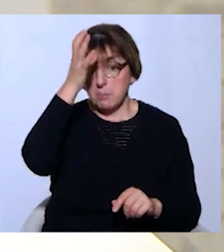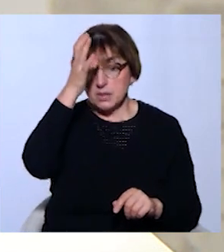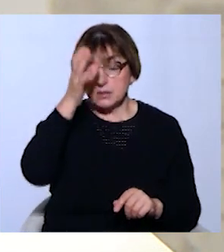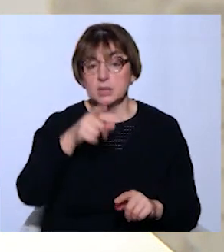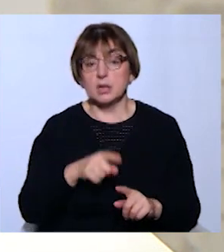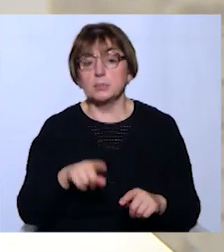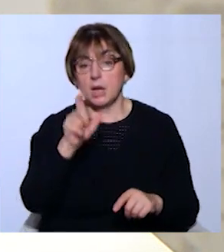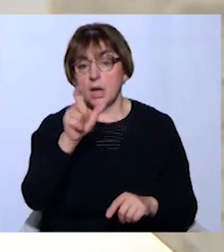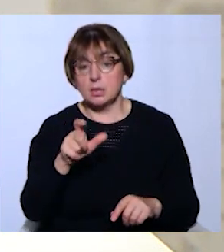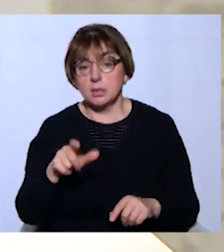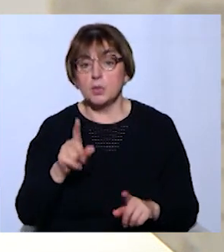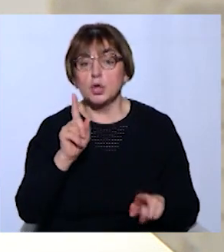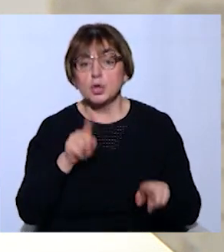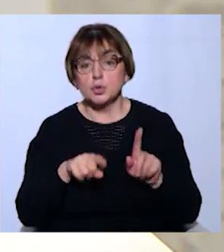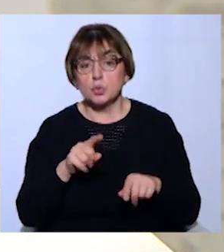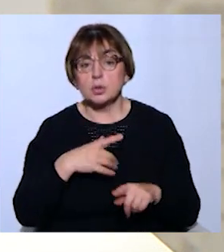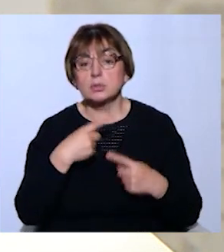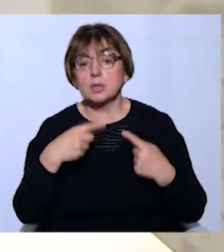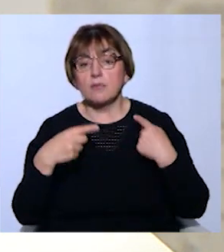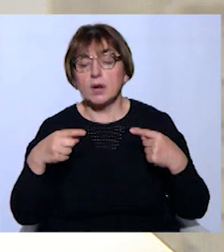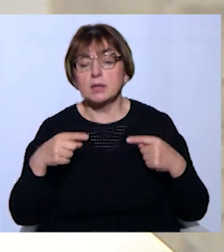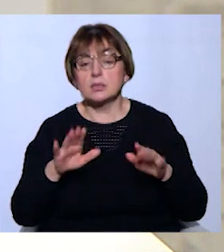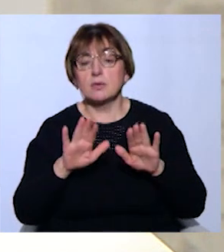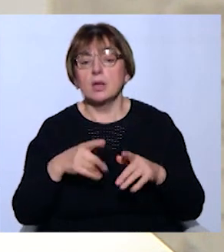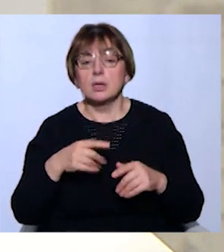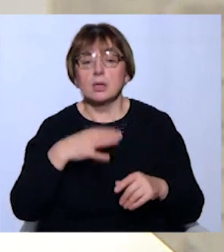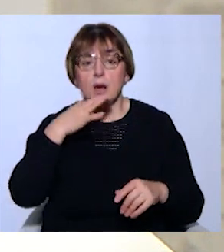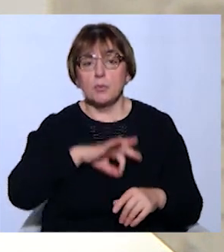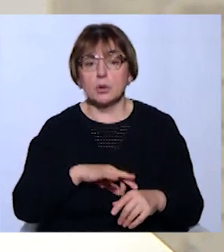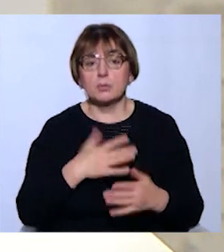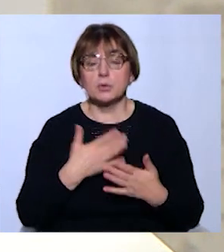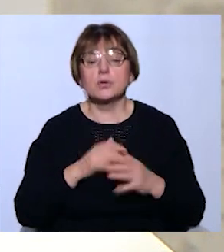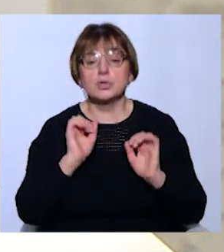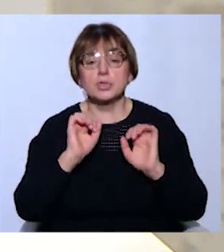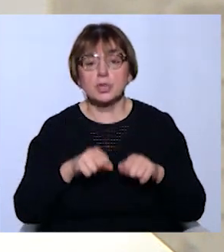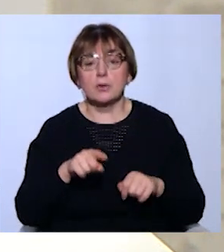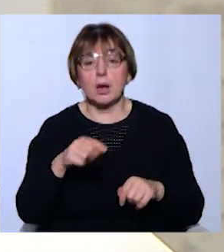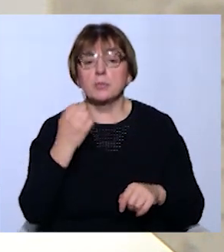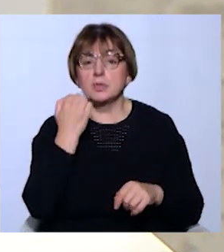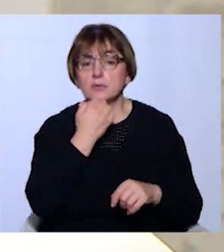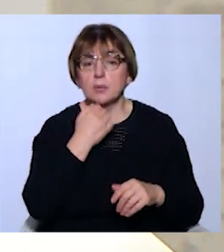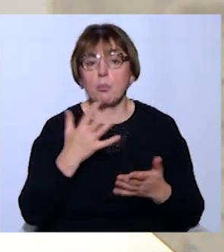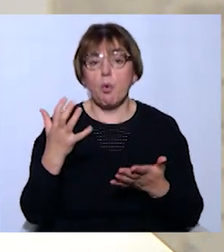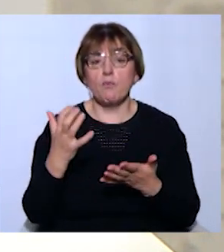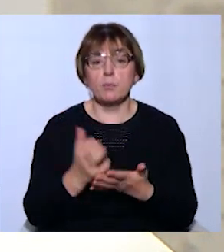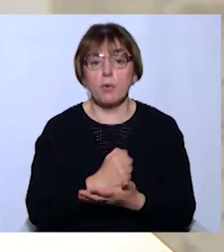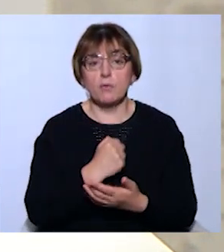და ადამიანები ზოგადად იყენებენ სხვადასხვა სფეროში. მაგალითად, ჩვენ შეგვიძლია ამ ნივთიერებებით